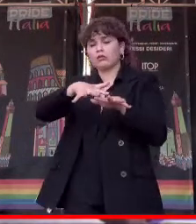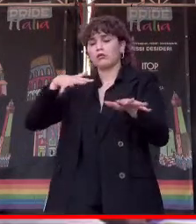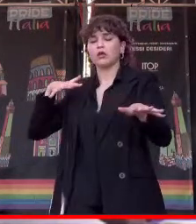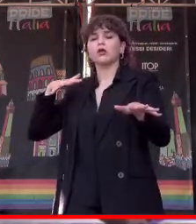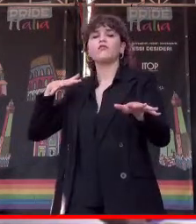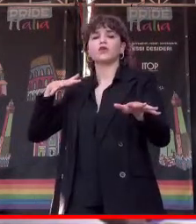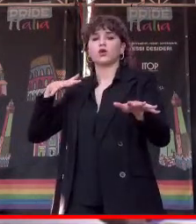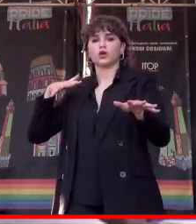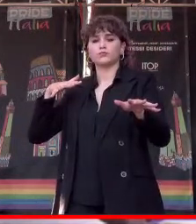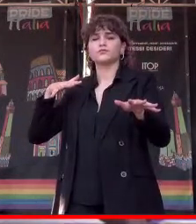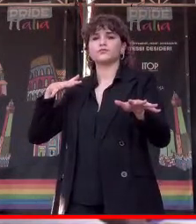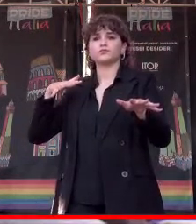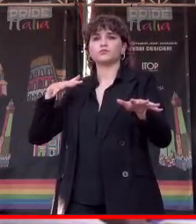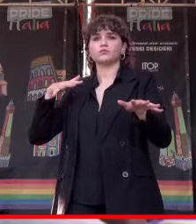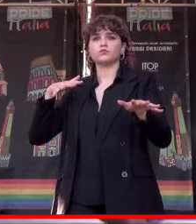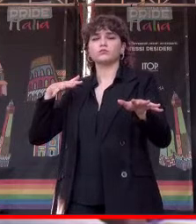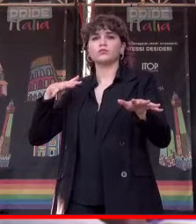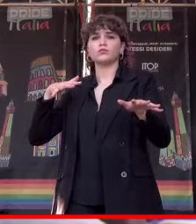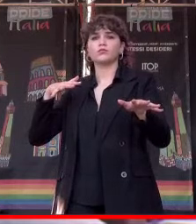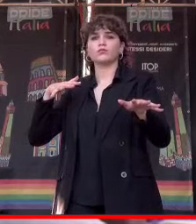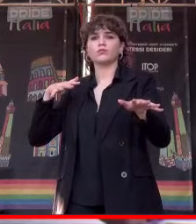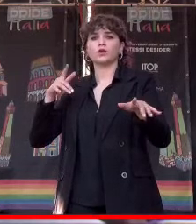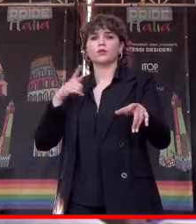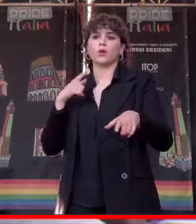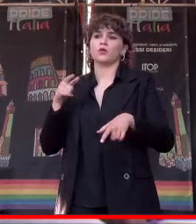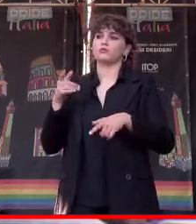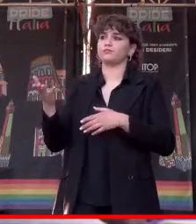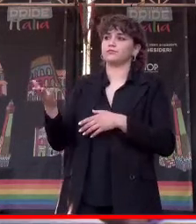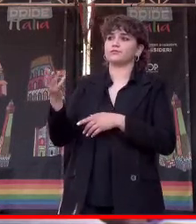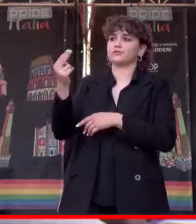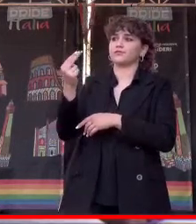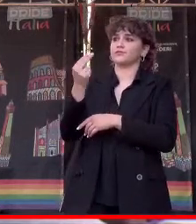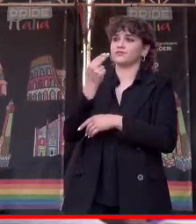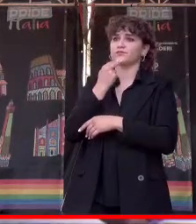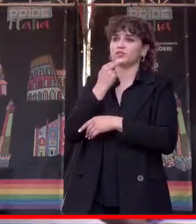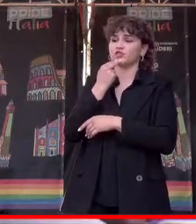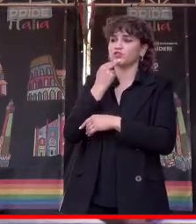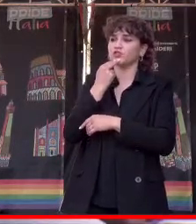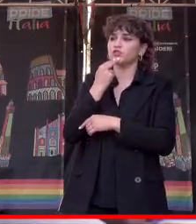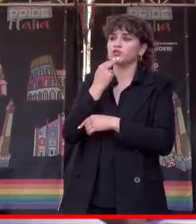quella che è proprio il signor Vigile, qua lo cito e